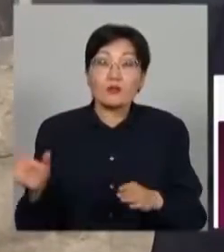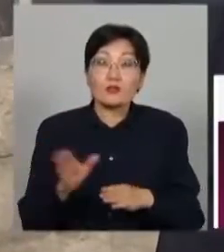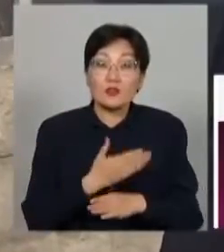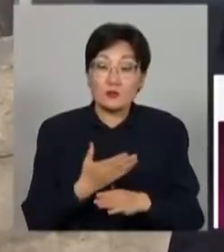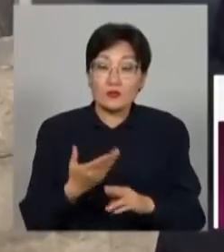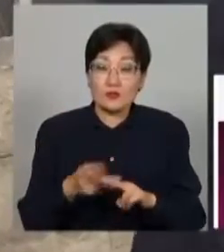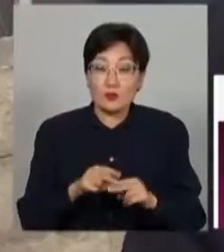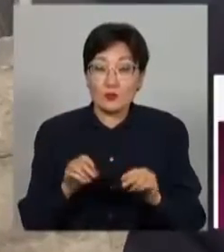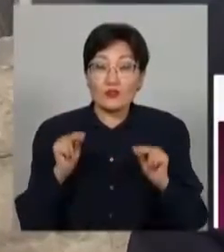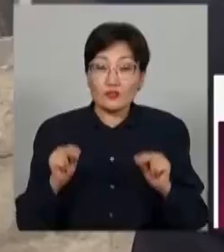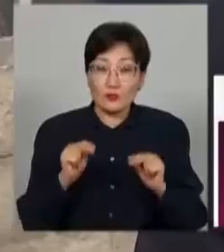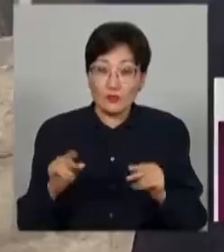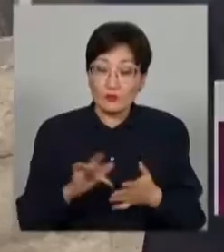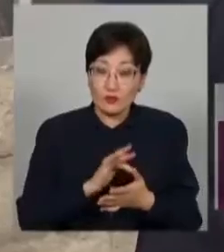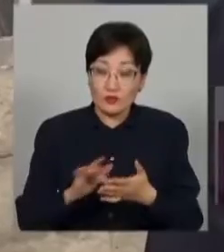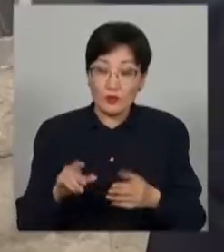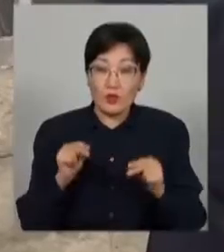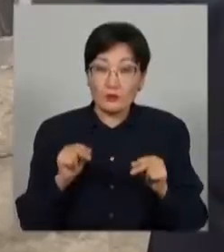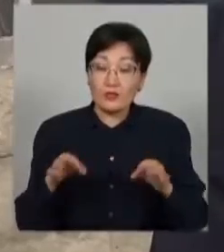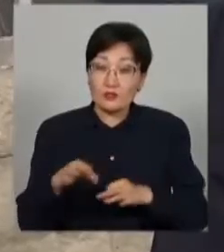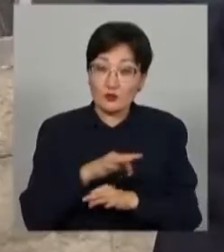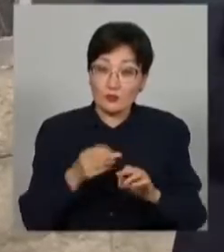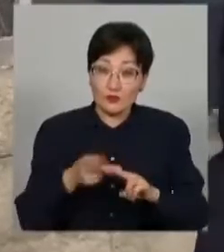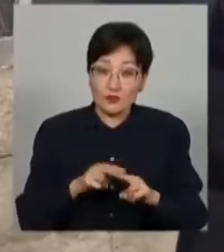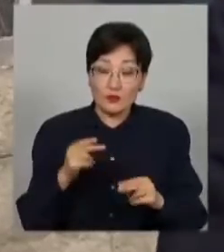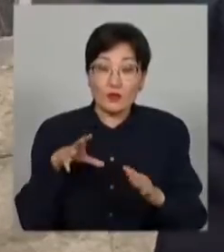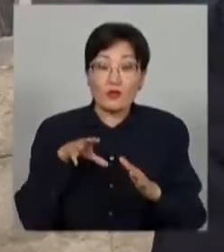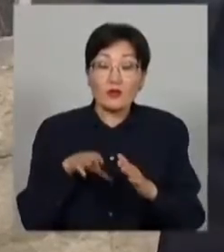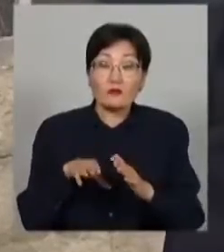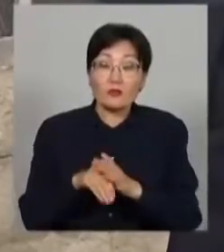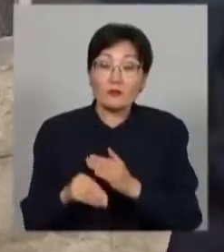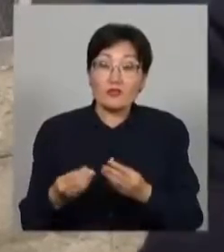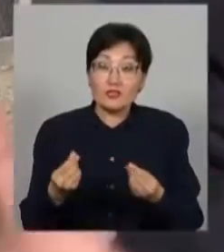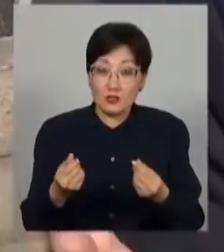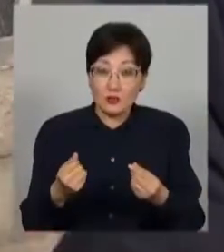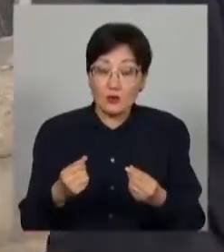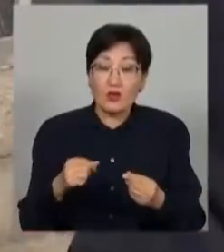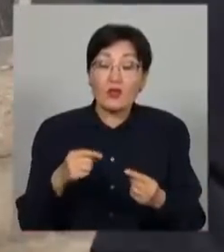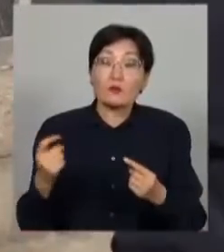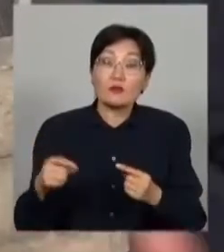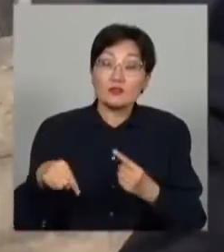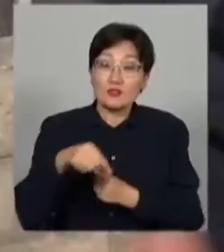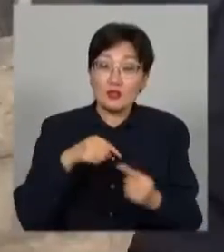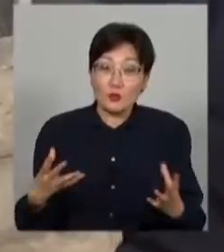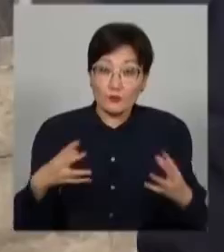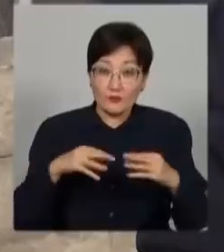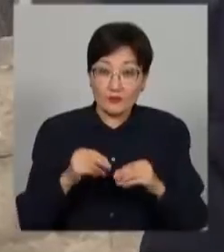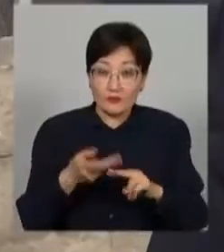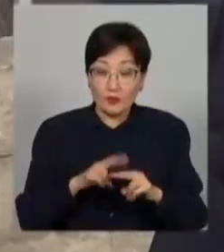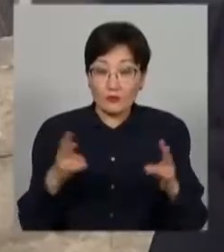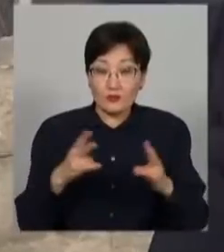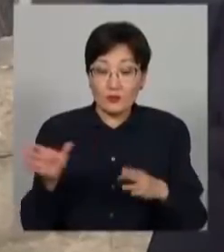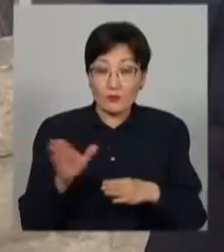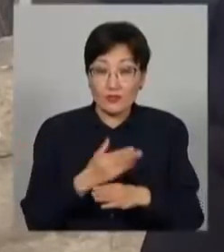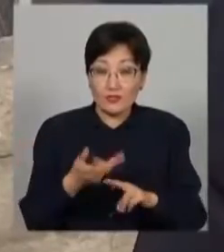это сделать прозрачным бюджет открытость проектов которые вливают деньги есть владельцы бизнеса которые объединились в этом нужно